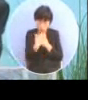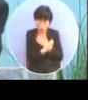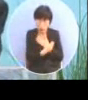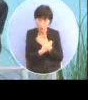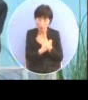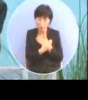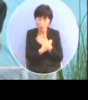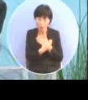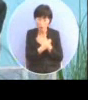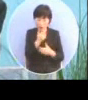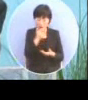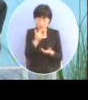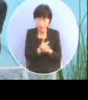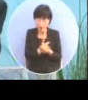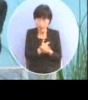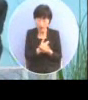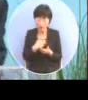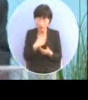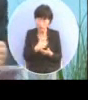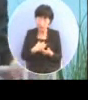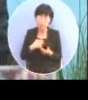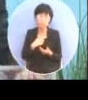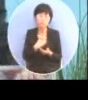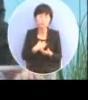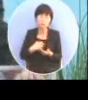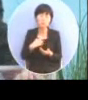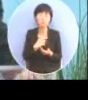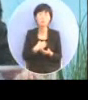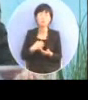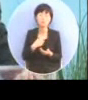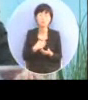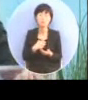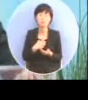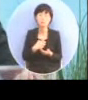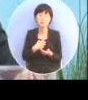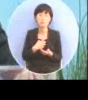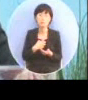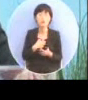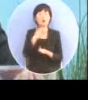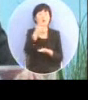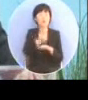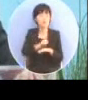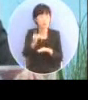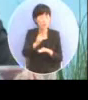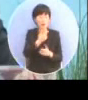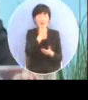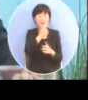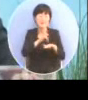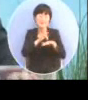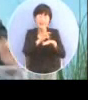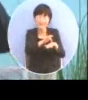Nhìn vào bản thân, nhìn vào tự tin của chúng ta không có tự tin. Đáng lẽ không thất bại nhưng mà cứ sợ là thất bại. Và kết cục thì sao? Cuối cùng